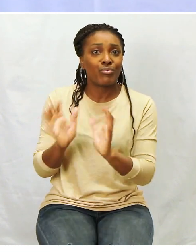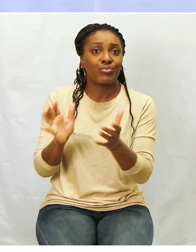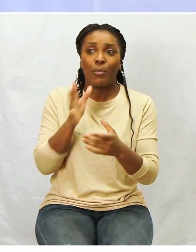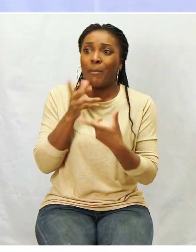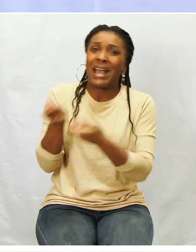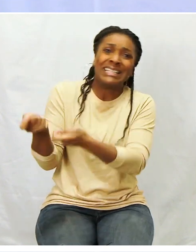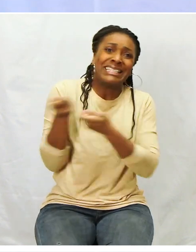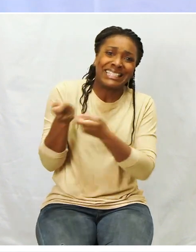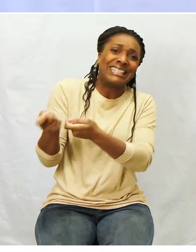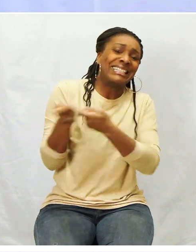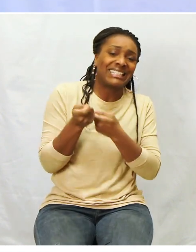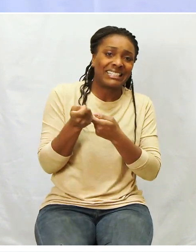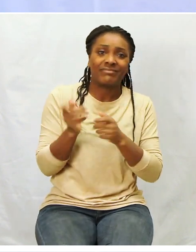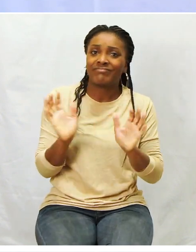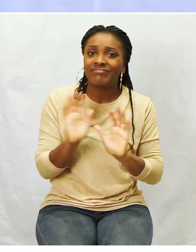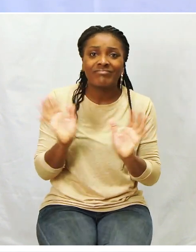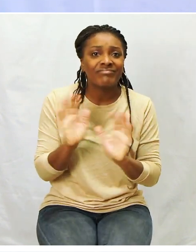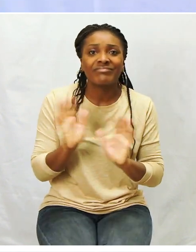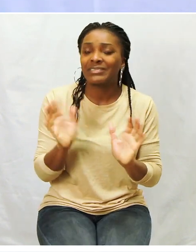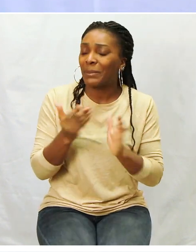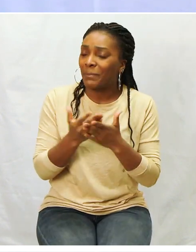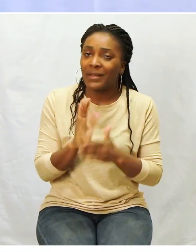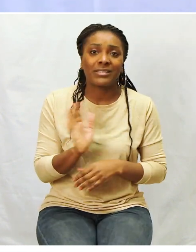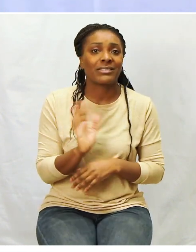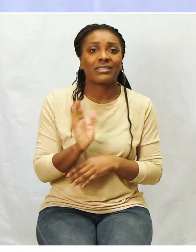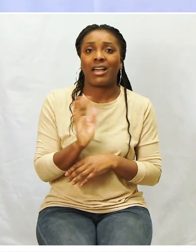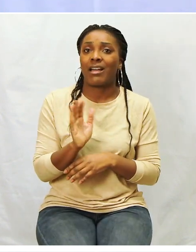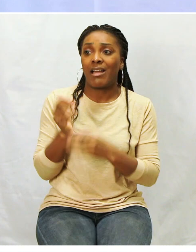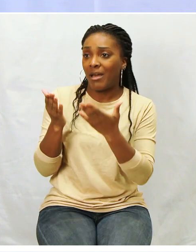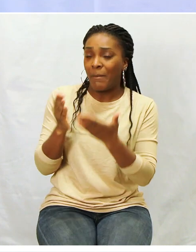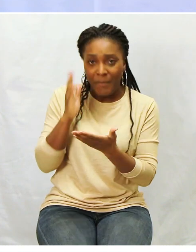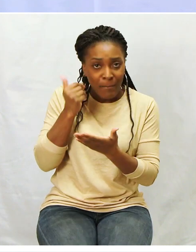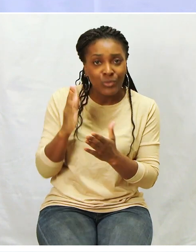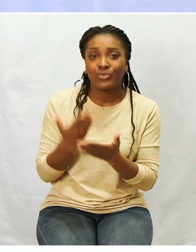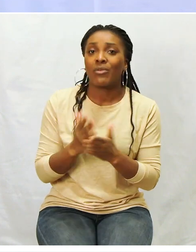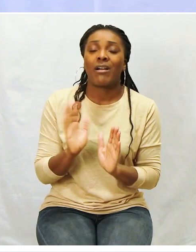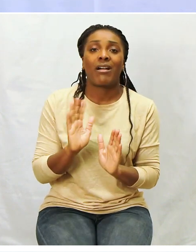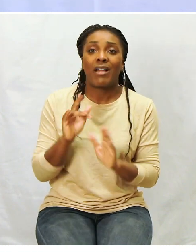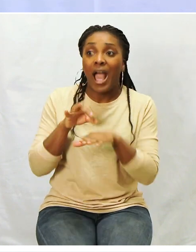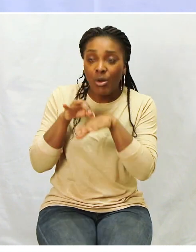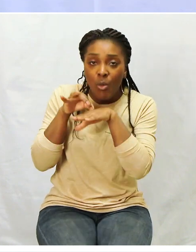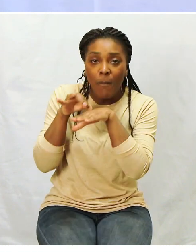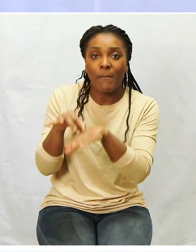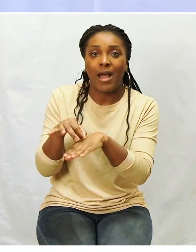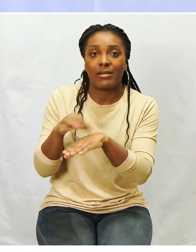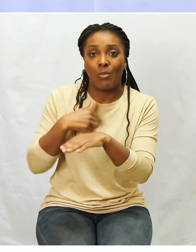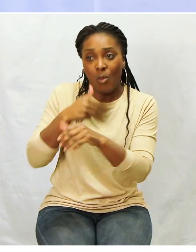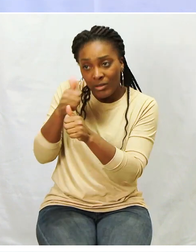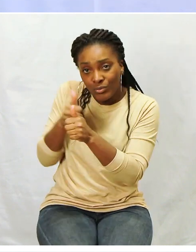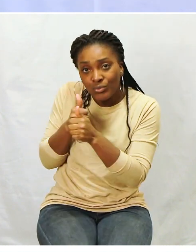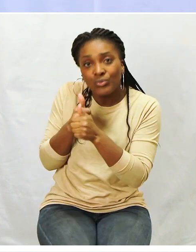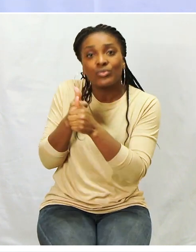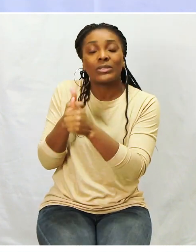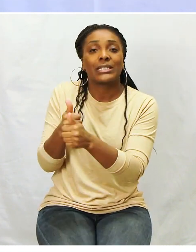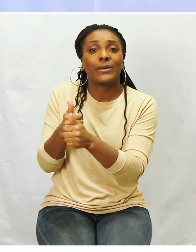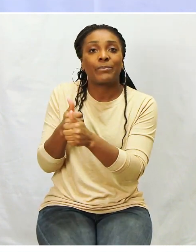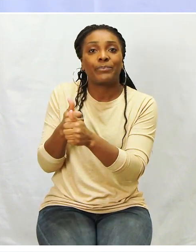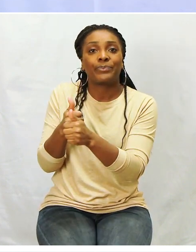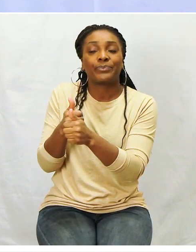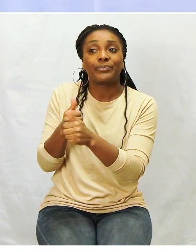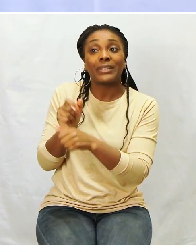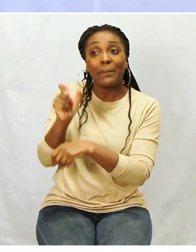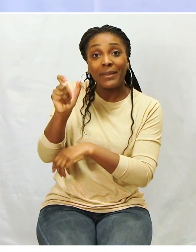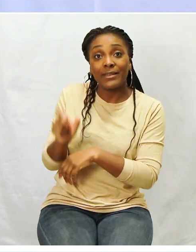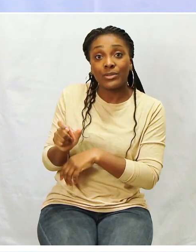la tirer comme un boulet. Et c'est pas de cela qu'a besoin celui ou celle qu'on accompagne au quotidien. Il a besoin de